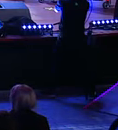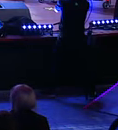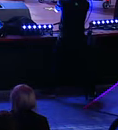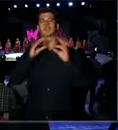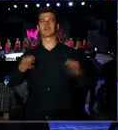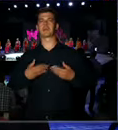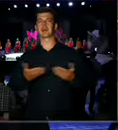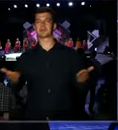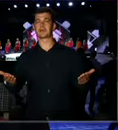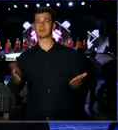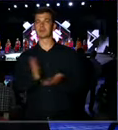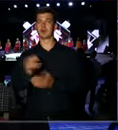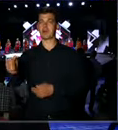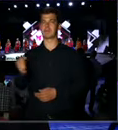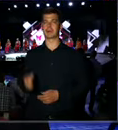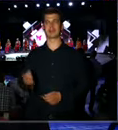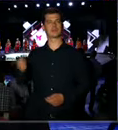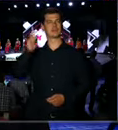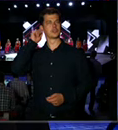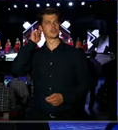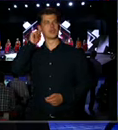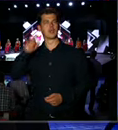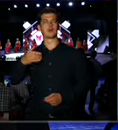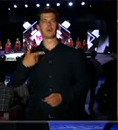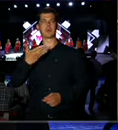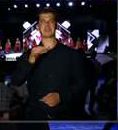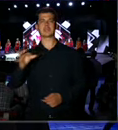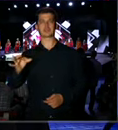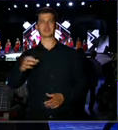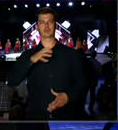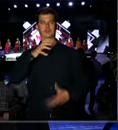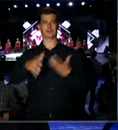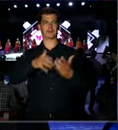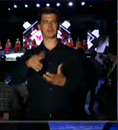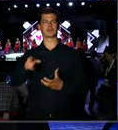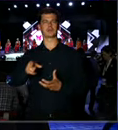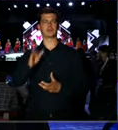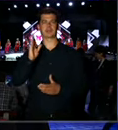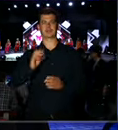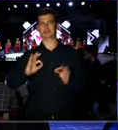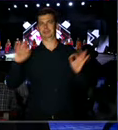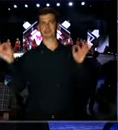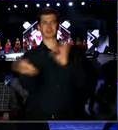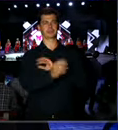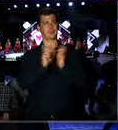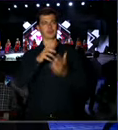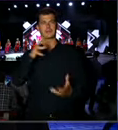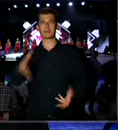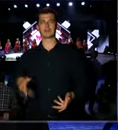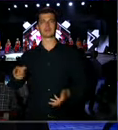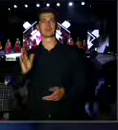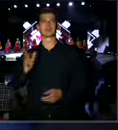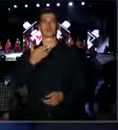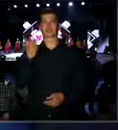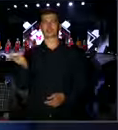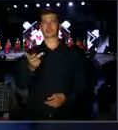Szanowni Państwo, ambasadorkami projektu Miss Wheelchair World, czyli Miss Świata na wózku, będą 3